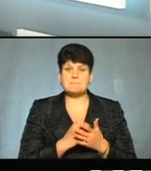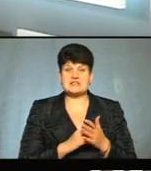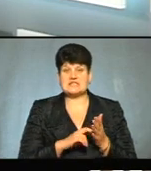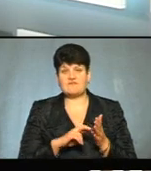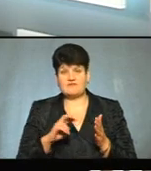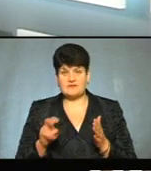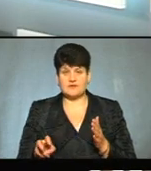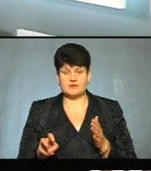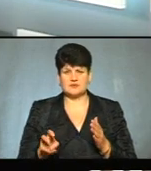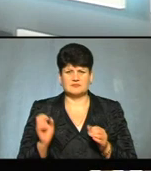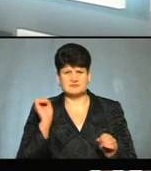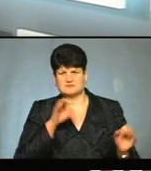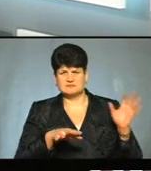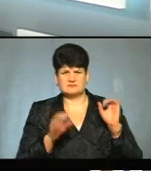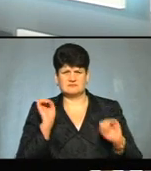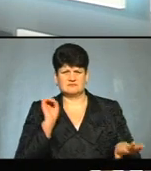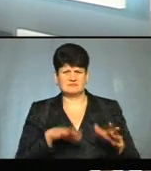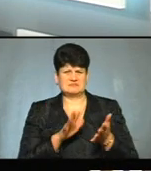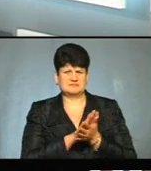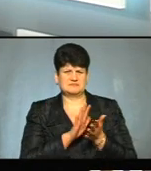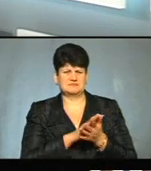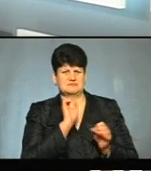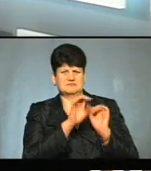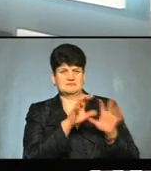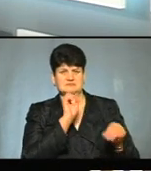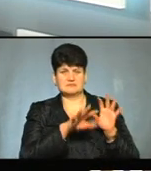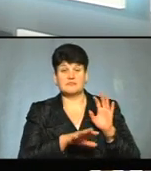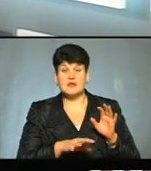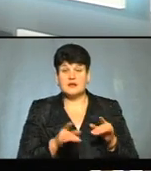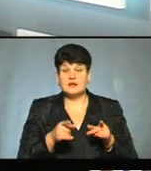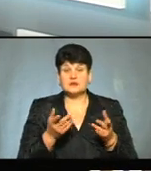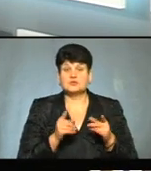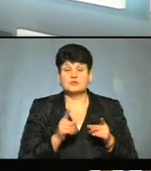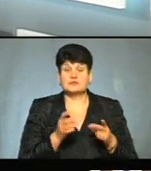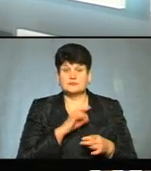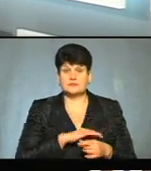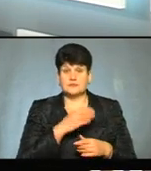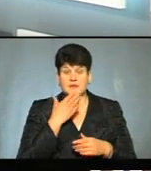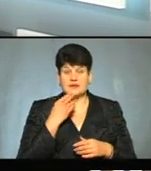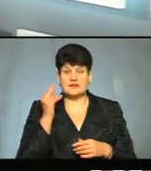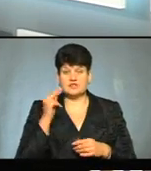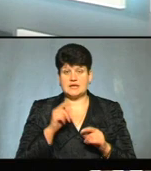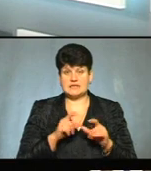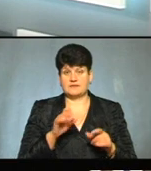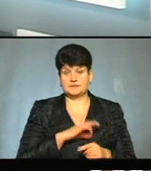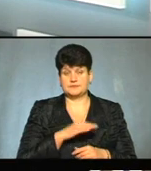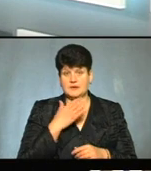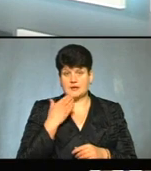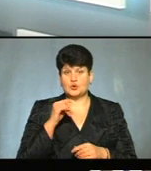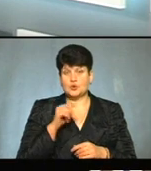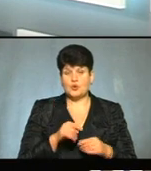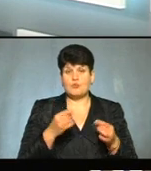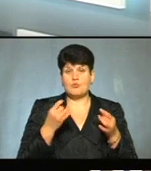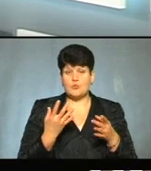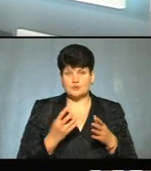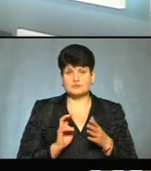запасні виходи захаращені усяким приладдям, яке не використовує навчальний заклад, і до